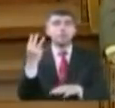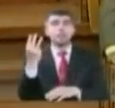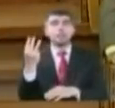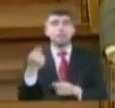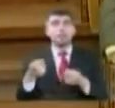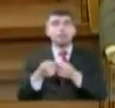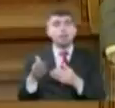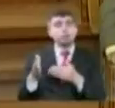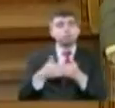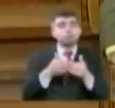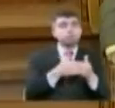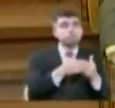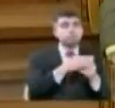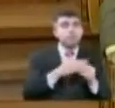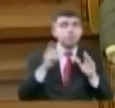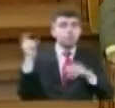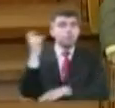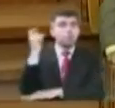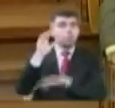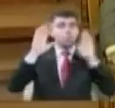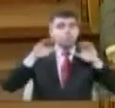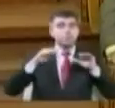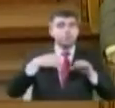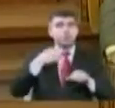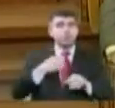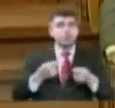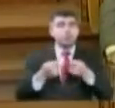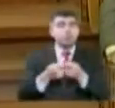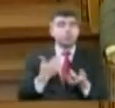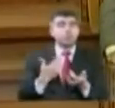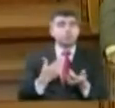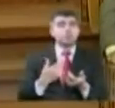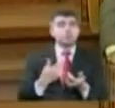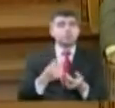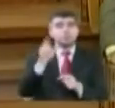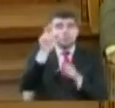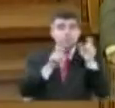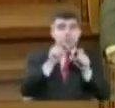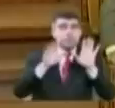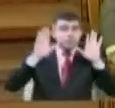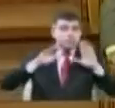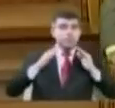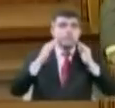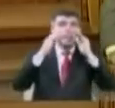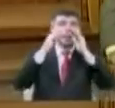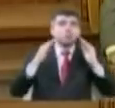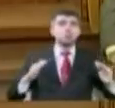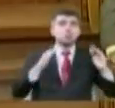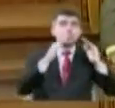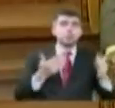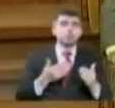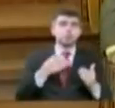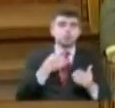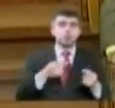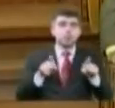معظم المساجد. من ديك الفتره والناس كيصليو في الخيام. مركز يسكن مدينه